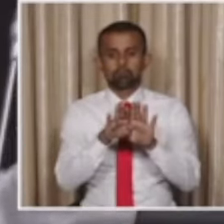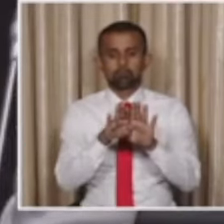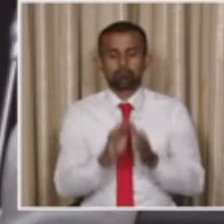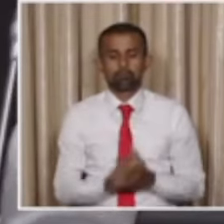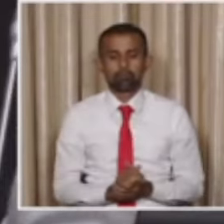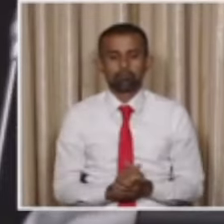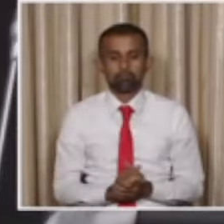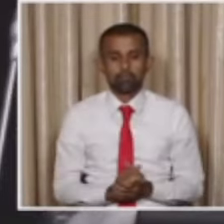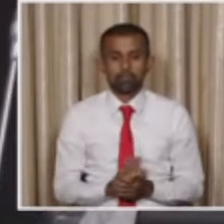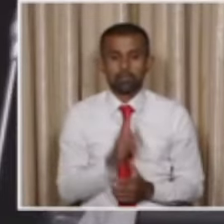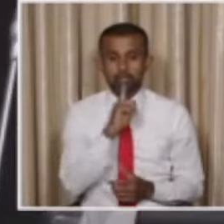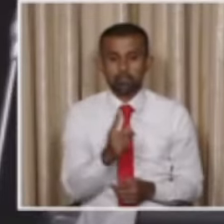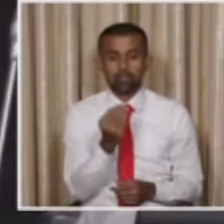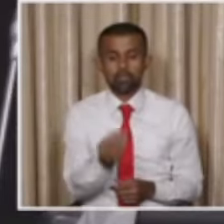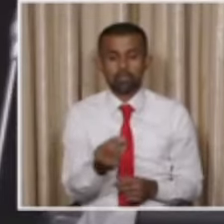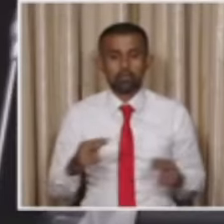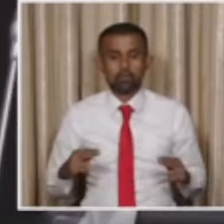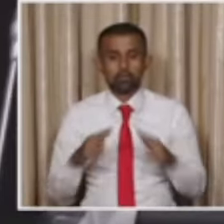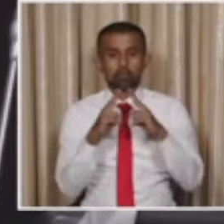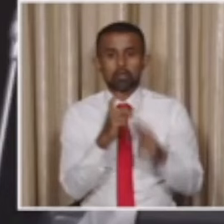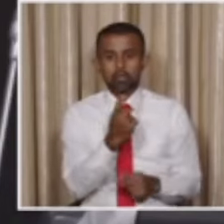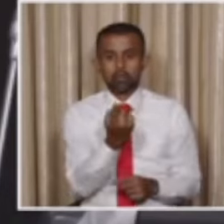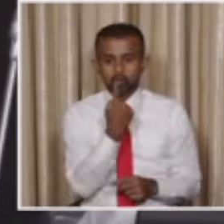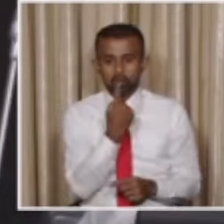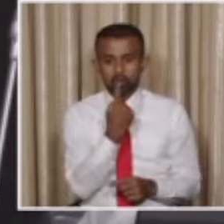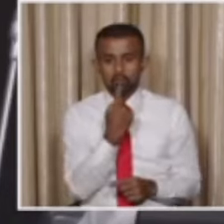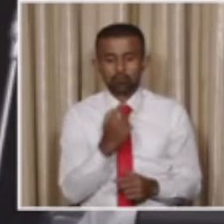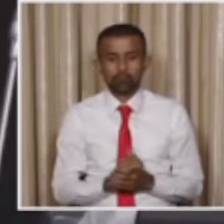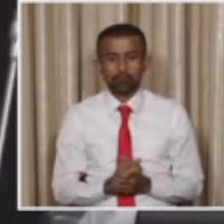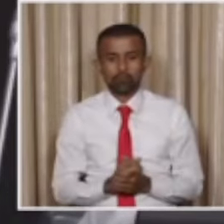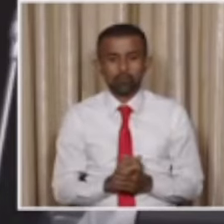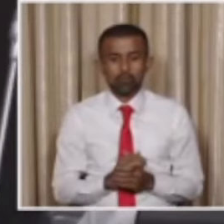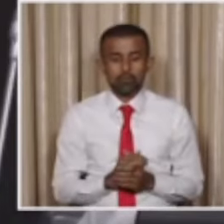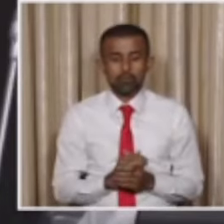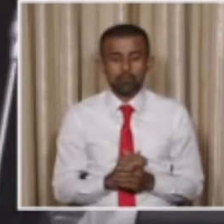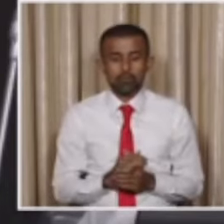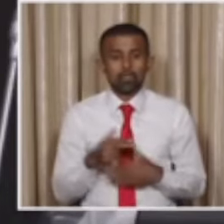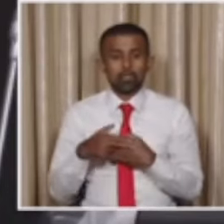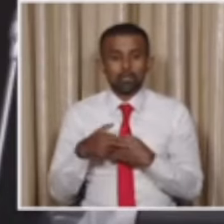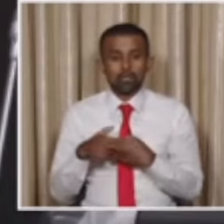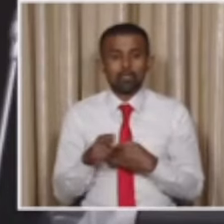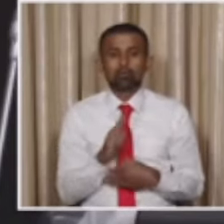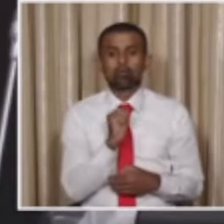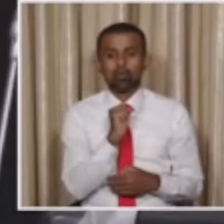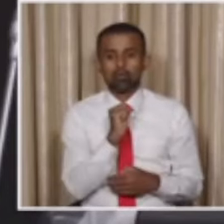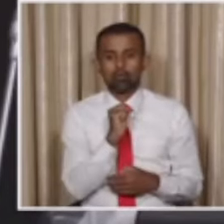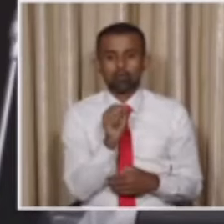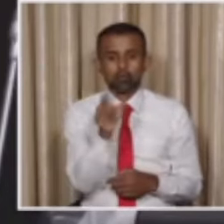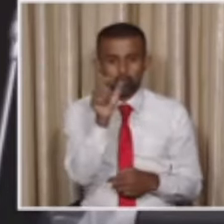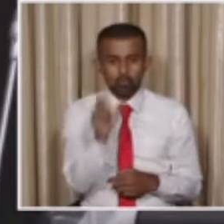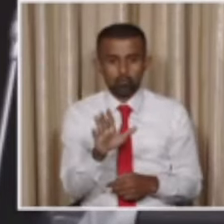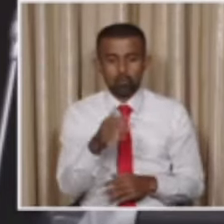එතකොට මේ නියෝගය දෙන්නේ ශ්‍රේෂ්ඨාධිකරණේ. දැන් ගරු කථානායකතුමනි, මේකට හේතුව මොකද්ද?